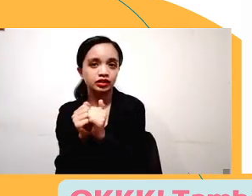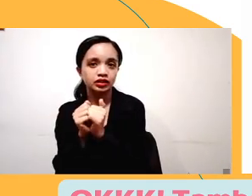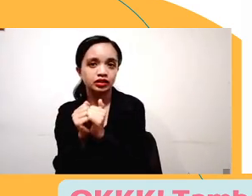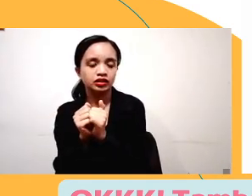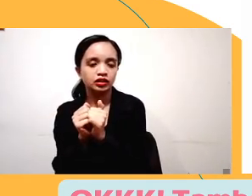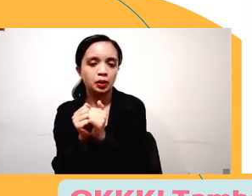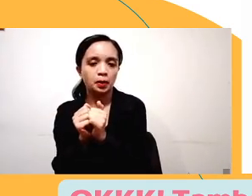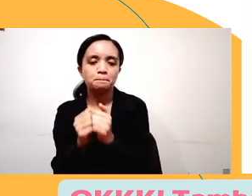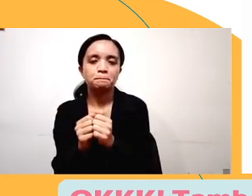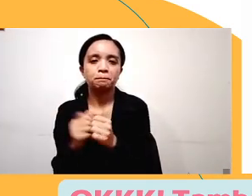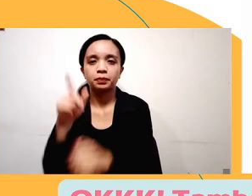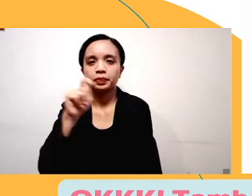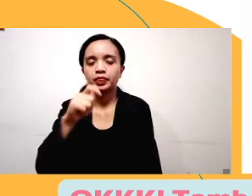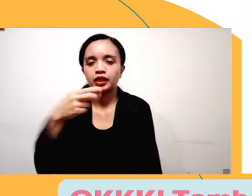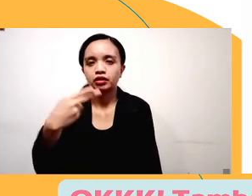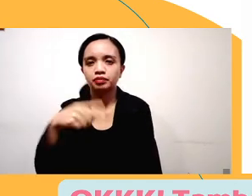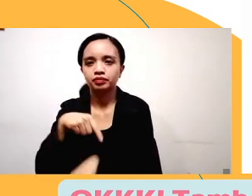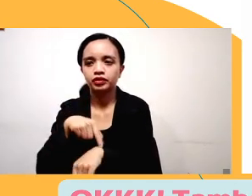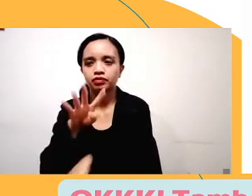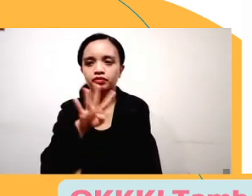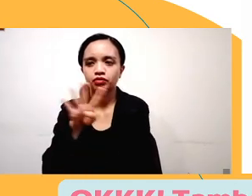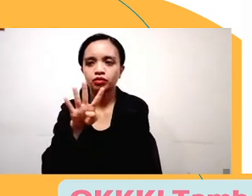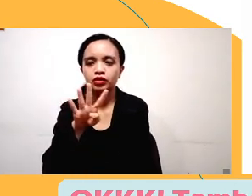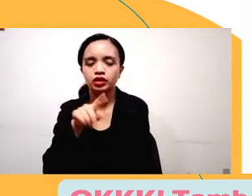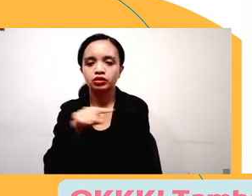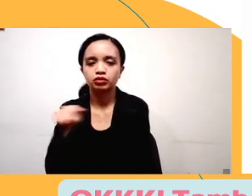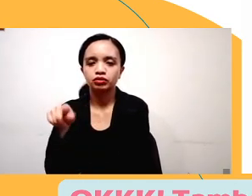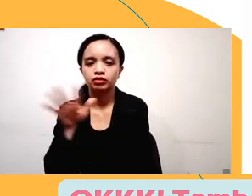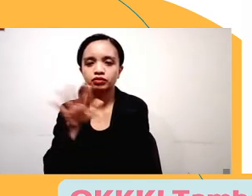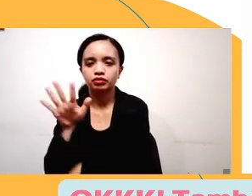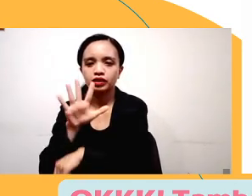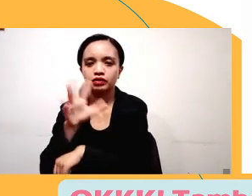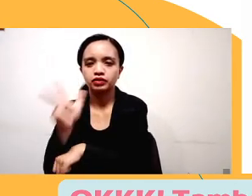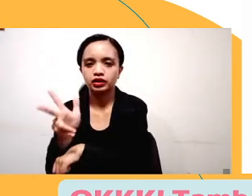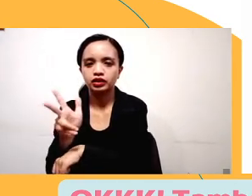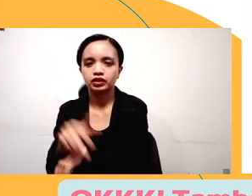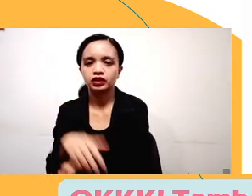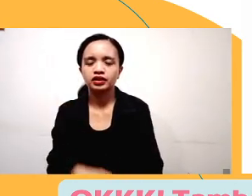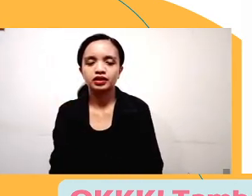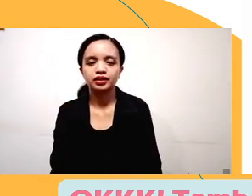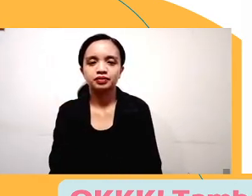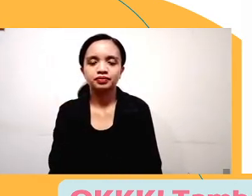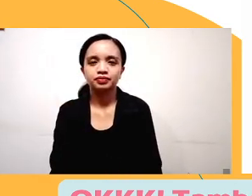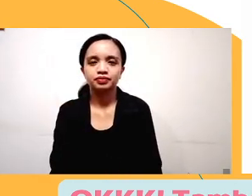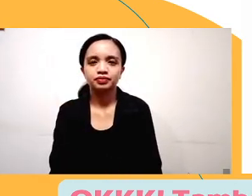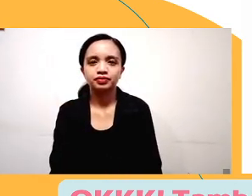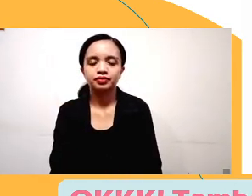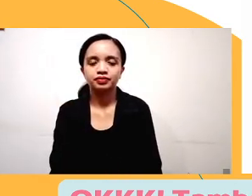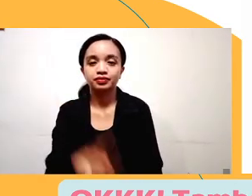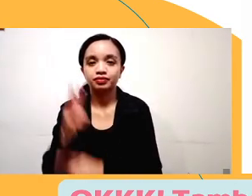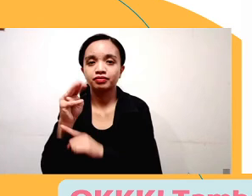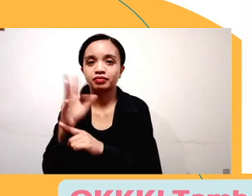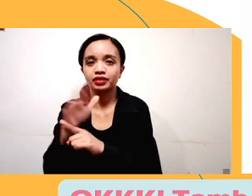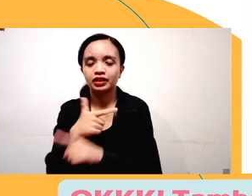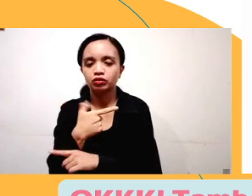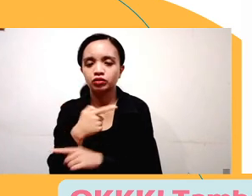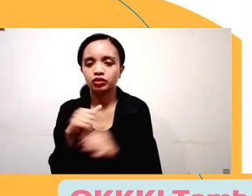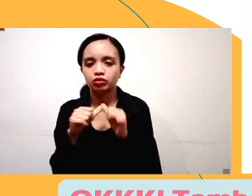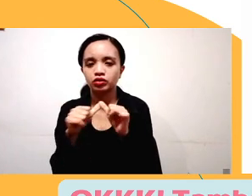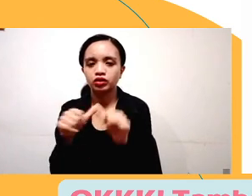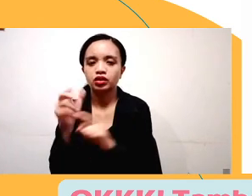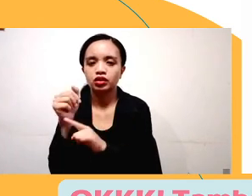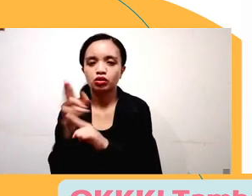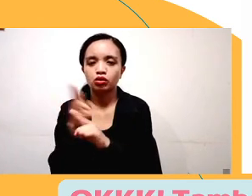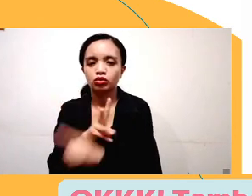tuwing Huwebes ng 4 o'clock p.m. hanggang 5:30 Tusawa mula May 21 hanggang sa August